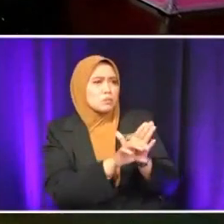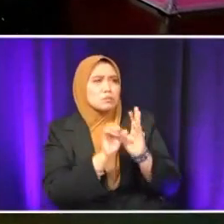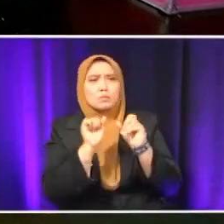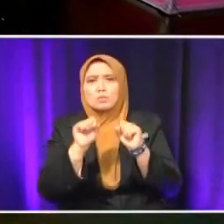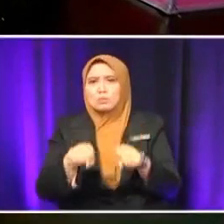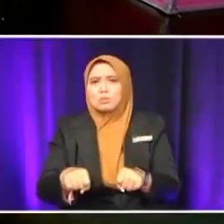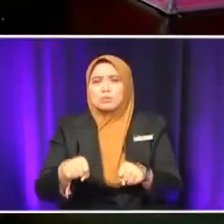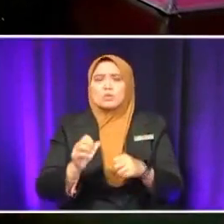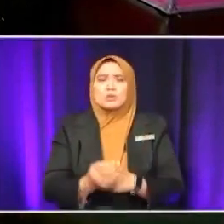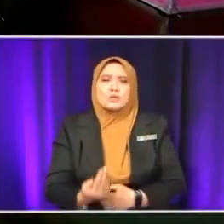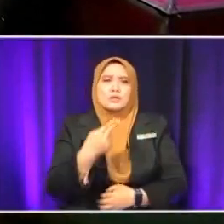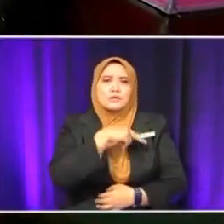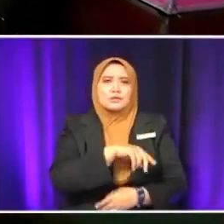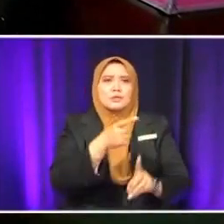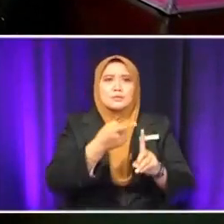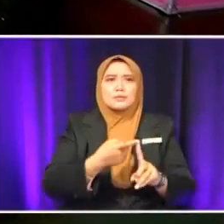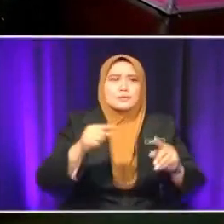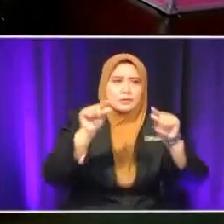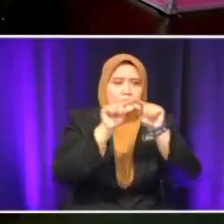graf terarah dan juga graf tak terarah?